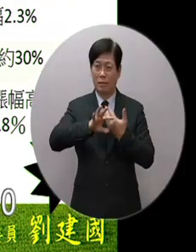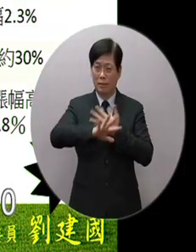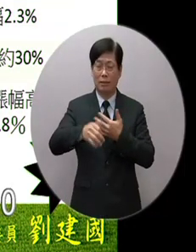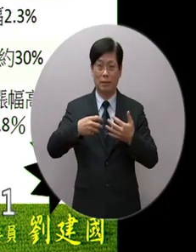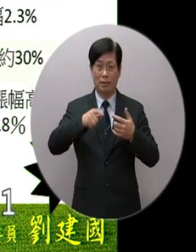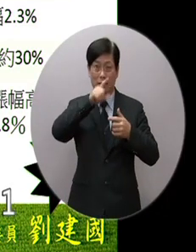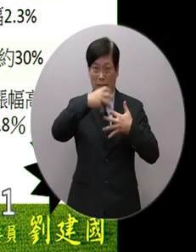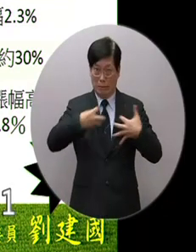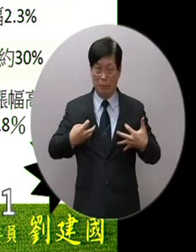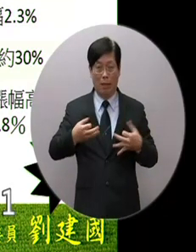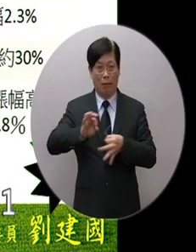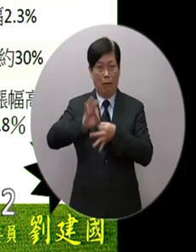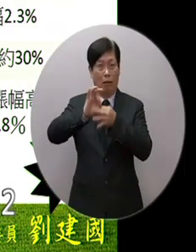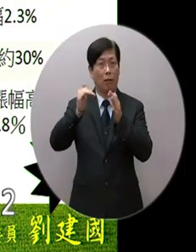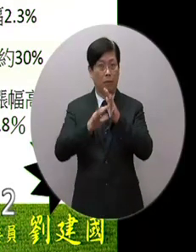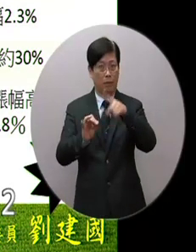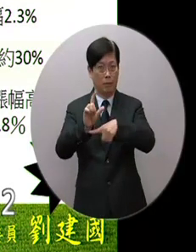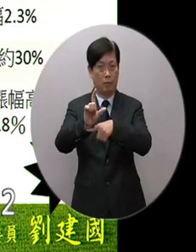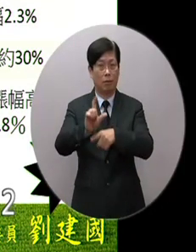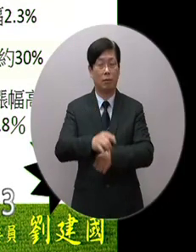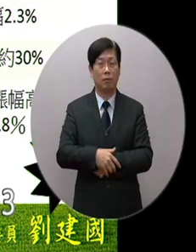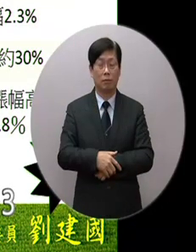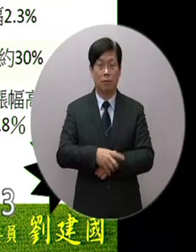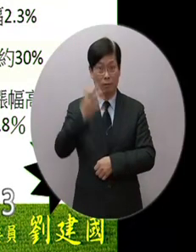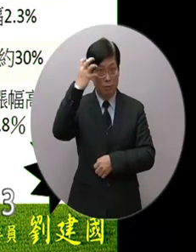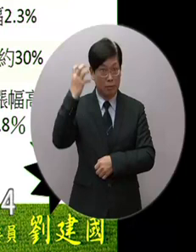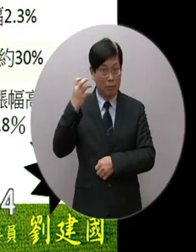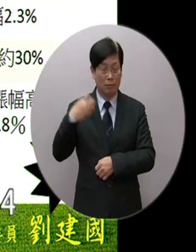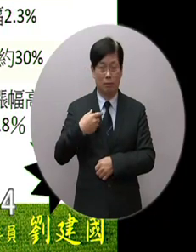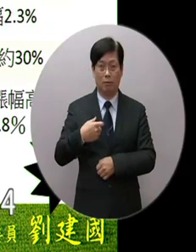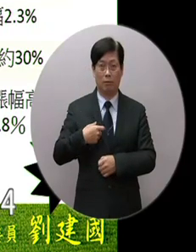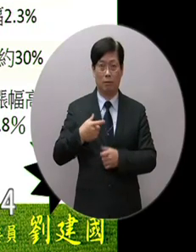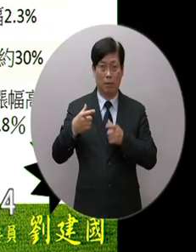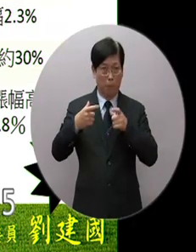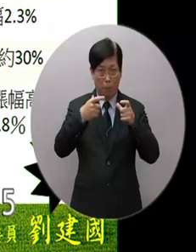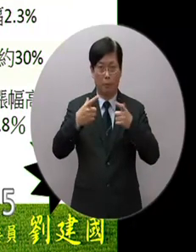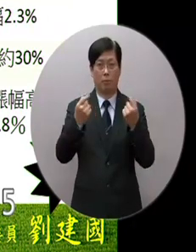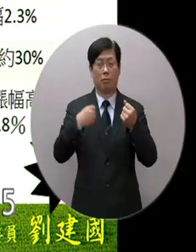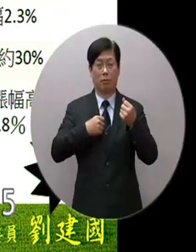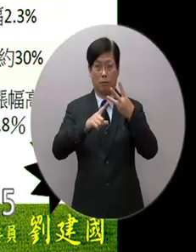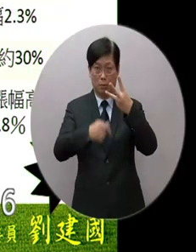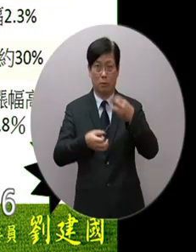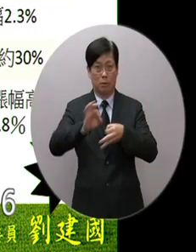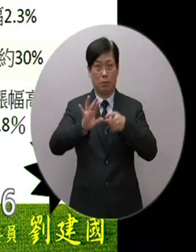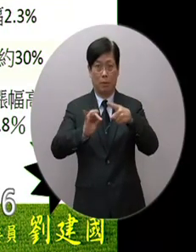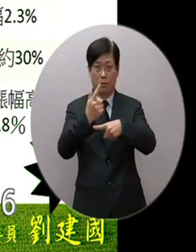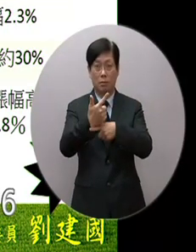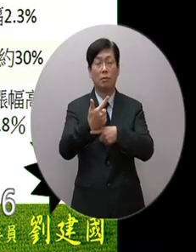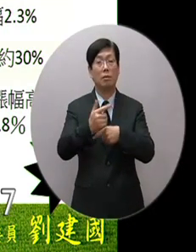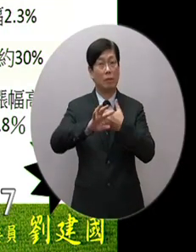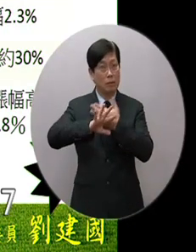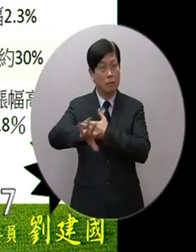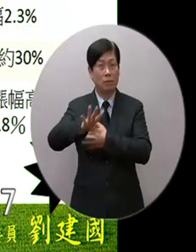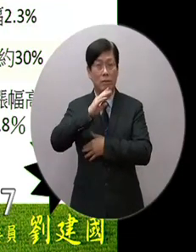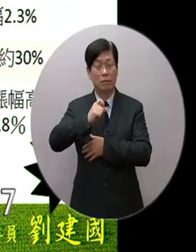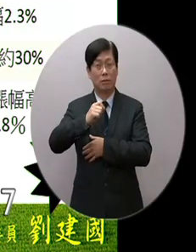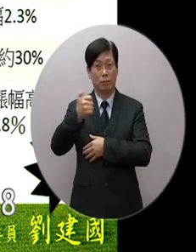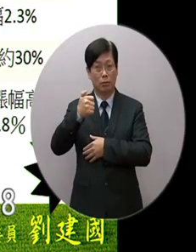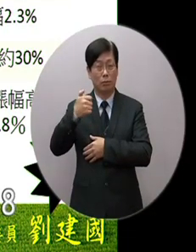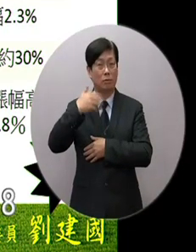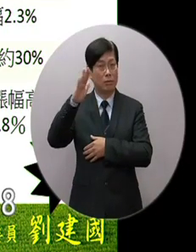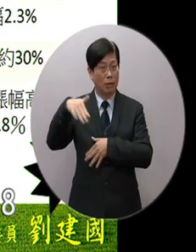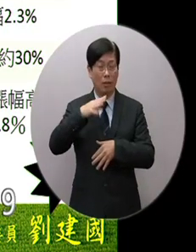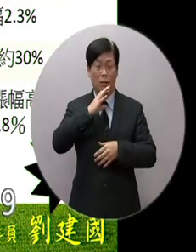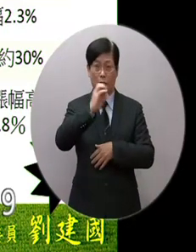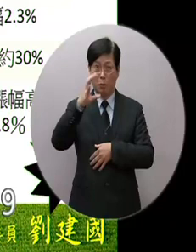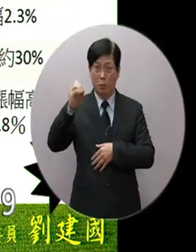排，一路涨到近60%吼。星巴克糕点，3月涨到6%，其他的像清新啦、五十岚、Coco